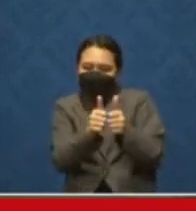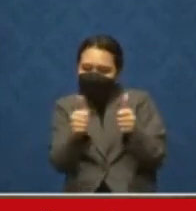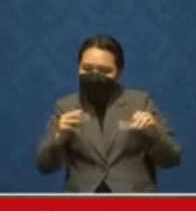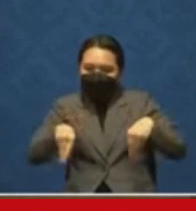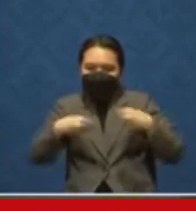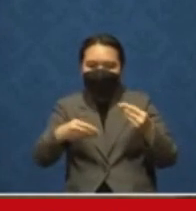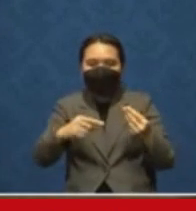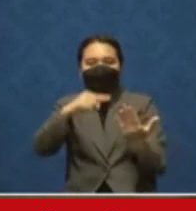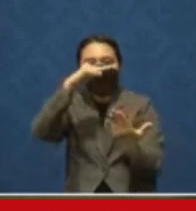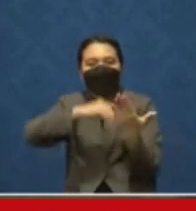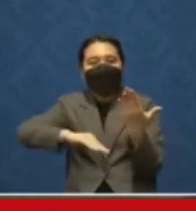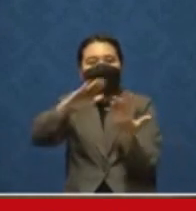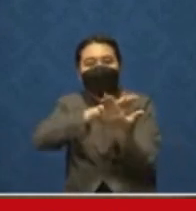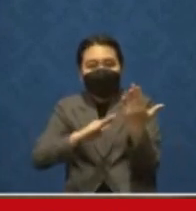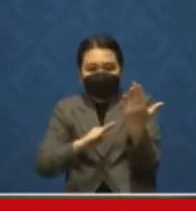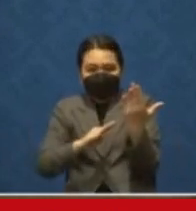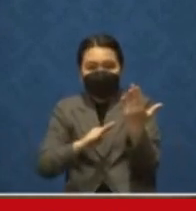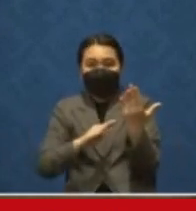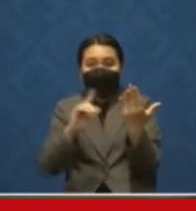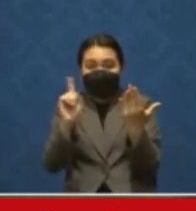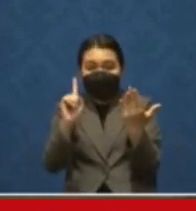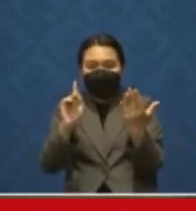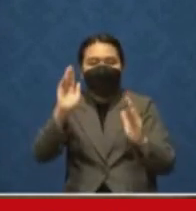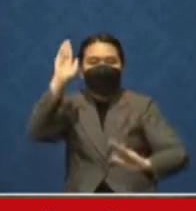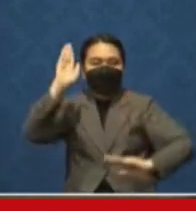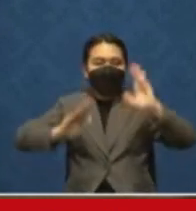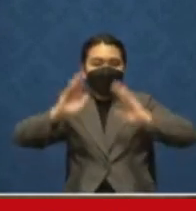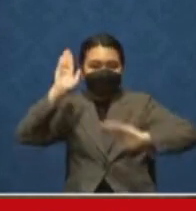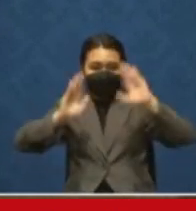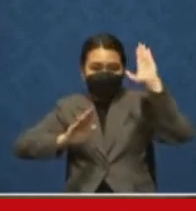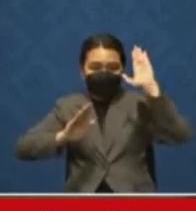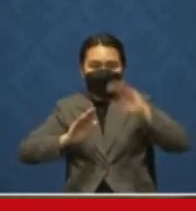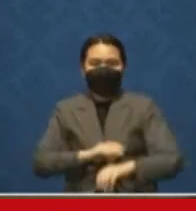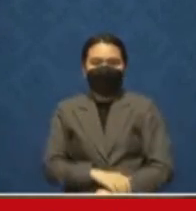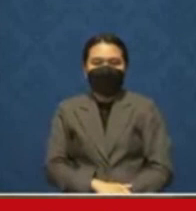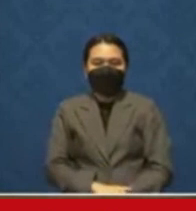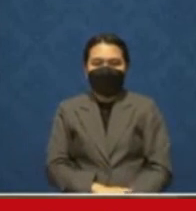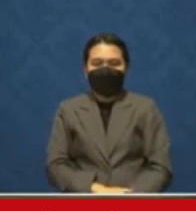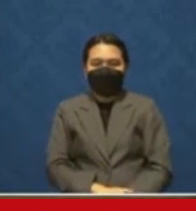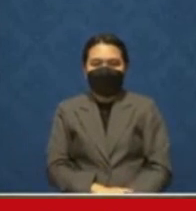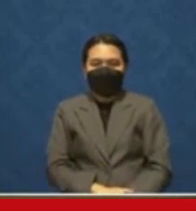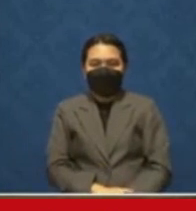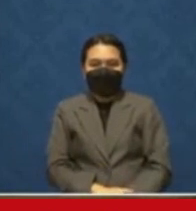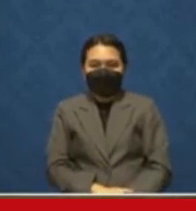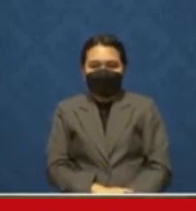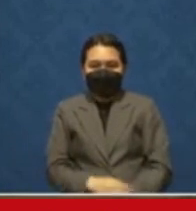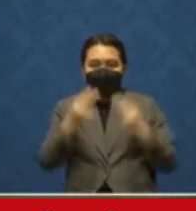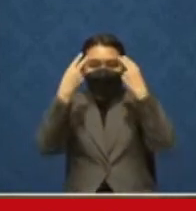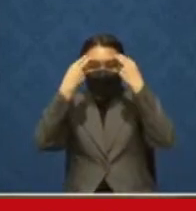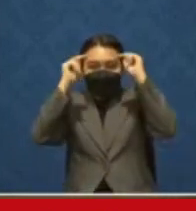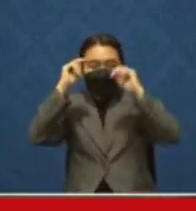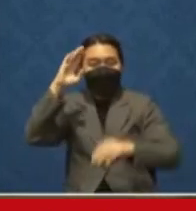ก็คือความล้มเหลวในการเต็มที่จะสร้างระบบอันดีให้กับประเทศ